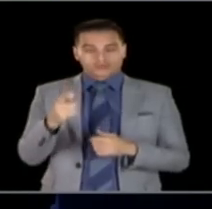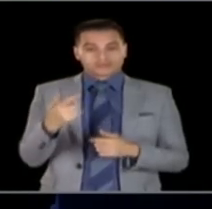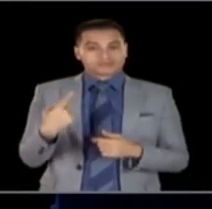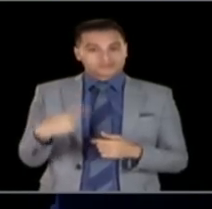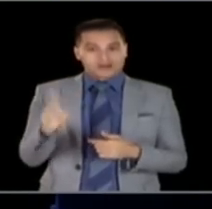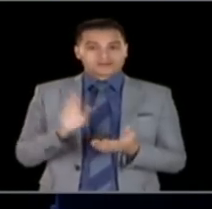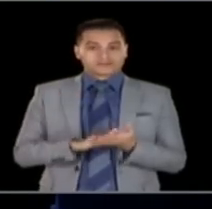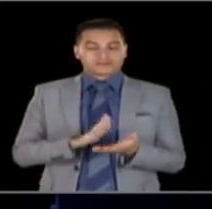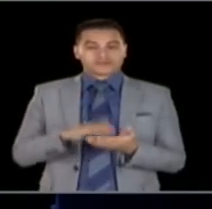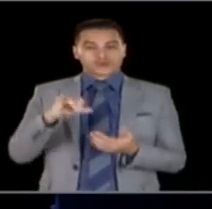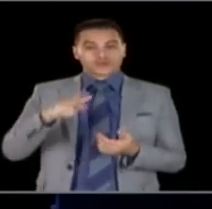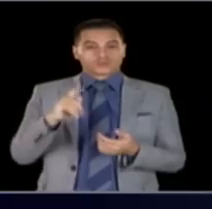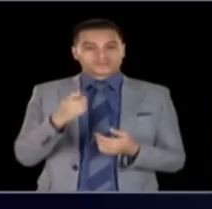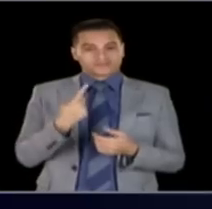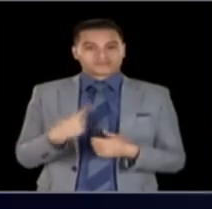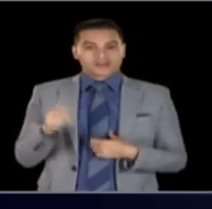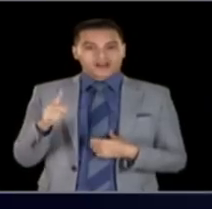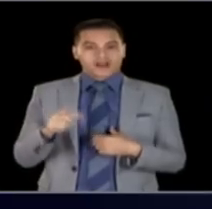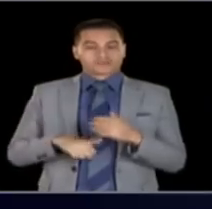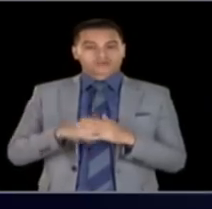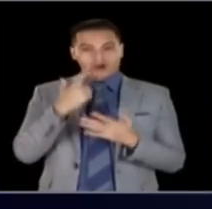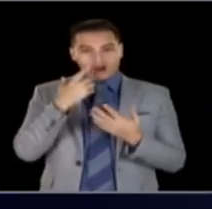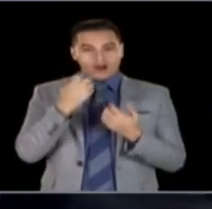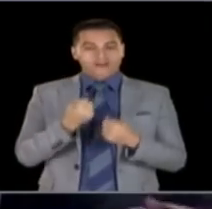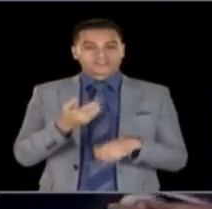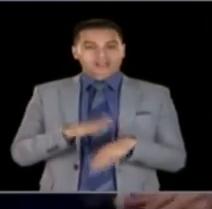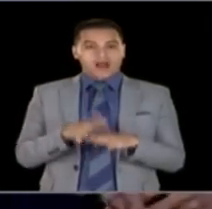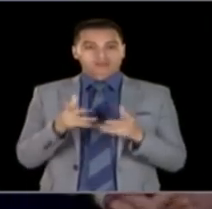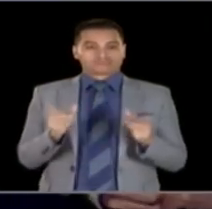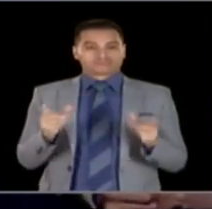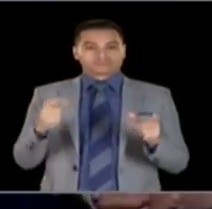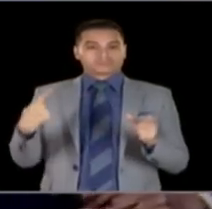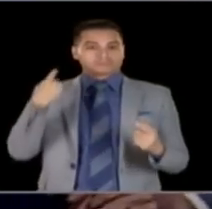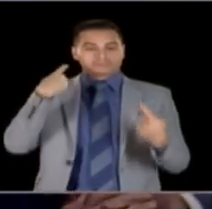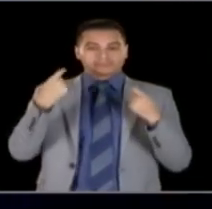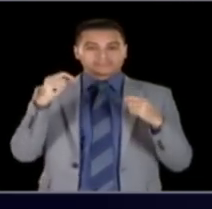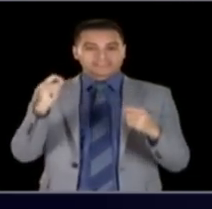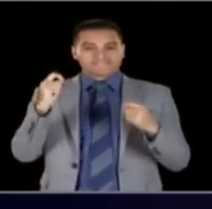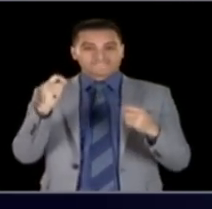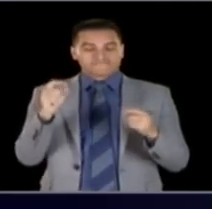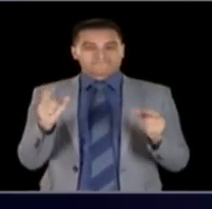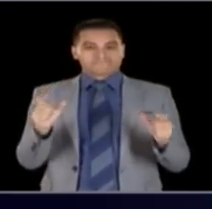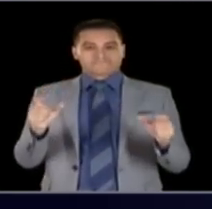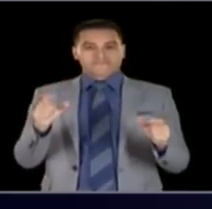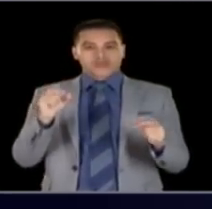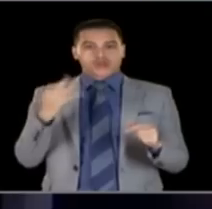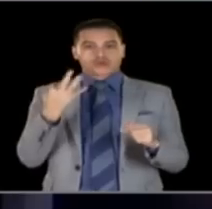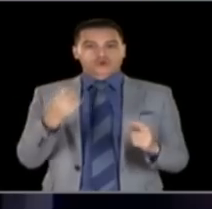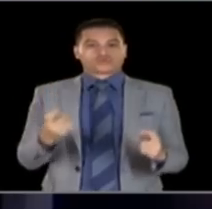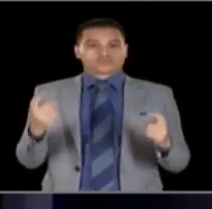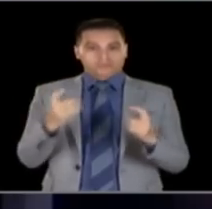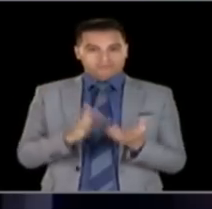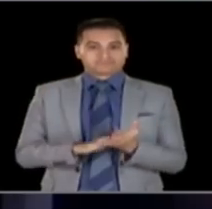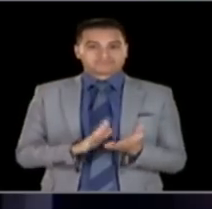برافو عليك يا يوسف، حافظ على شباكه نظيفة 13 مباراة،